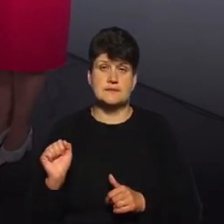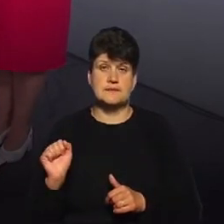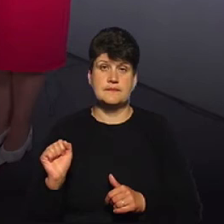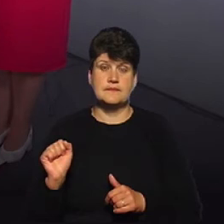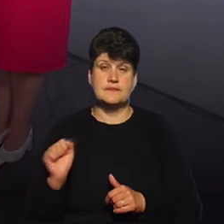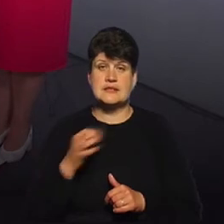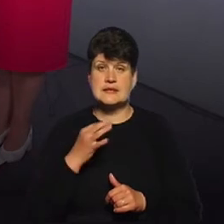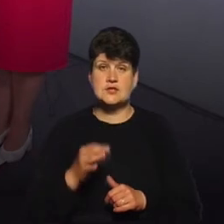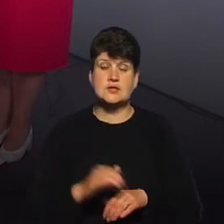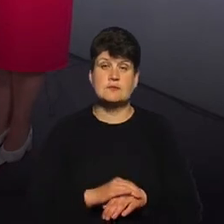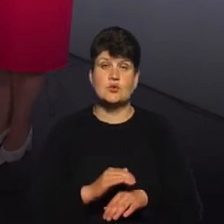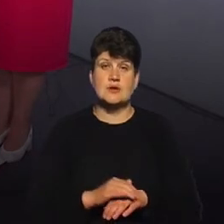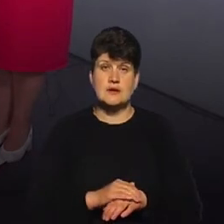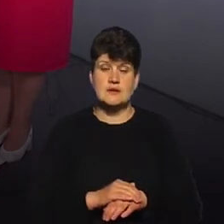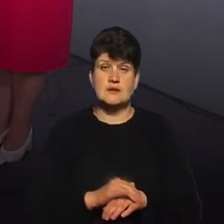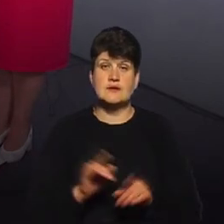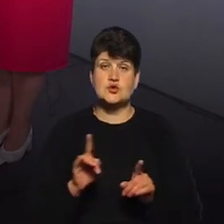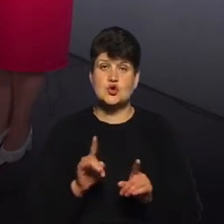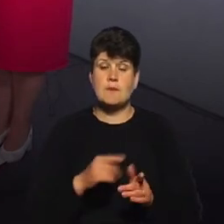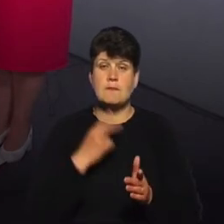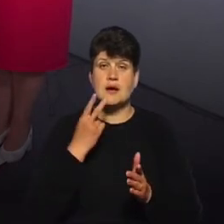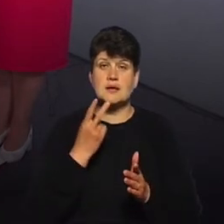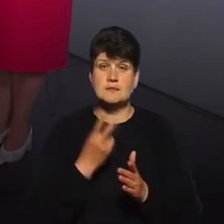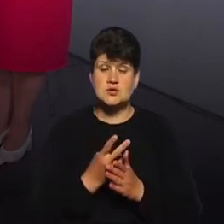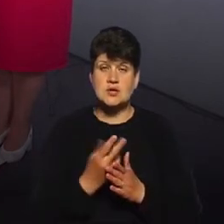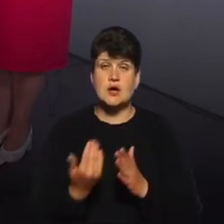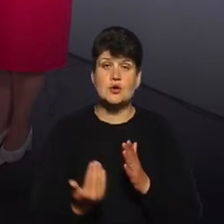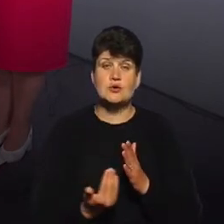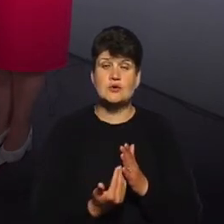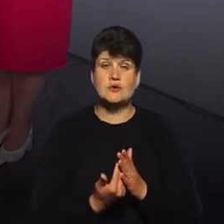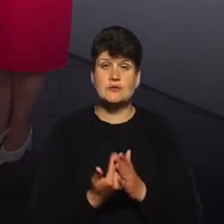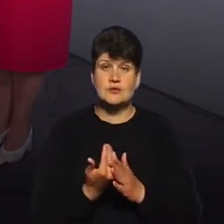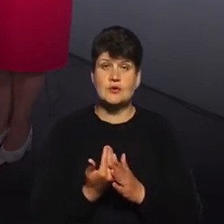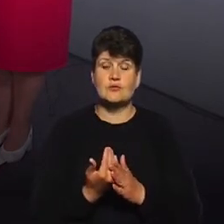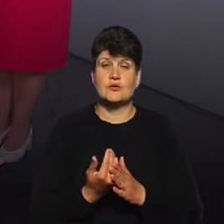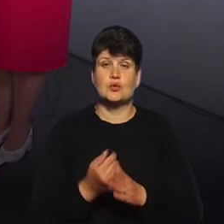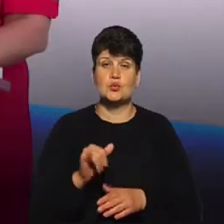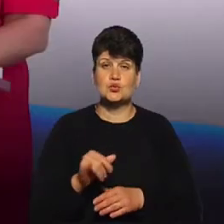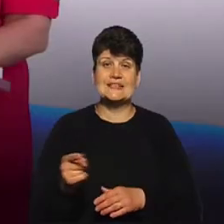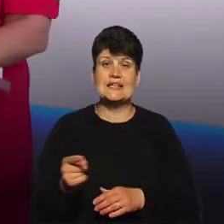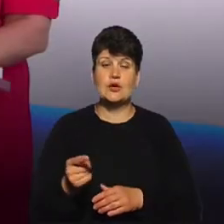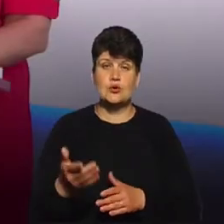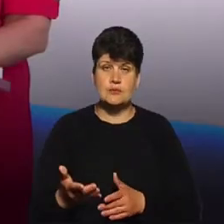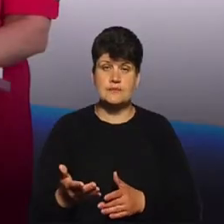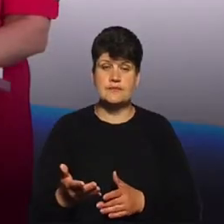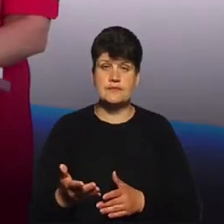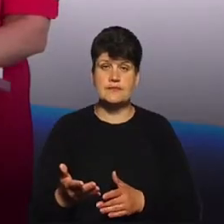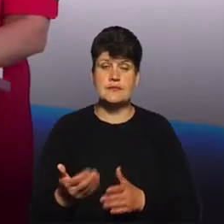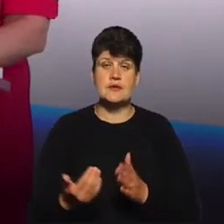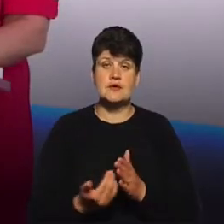що передбачається нового в самому Тернополі посеред нових екскурсійних послуг?